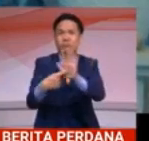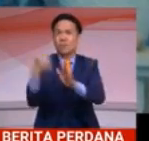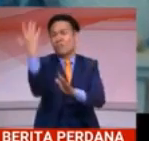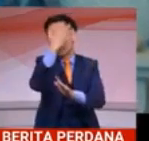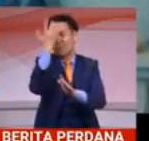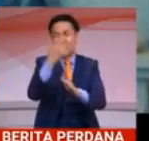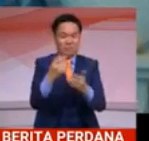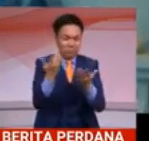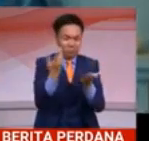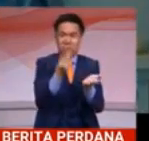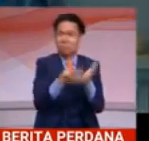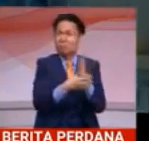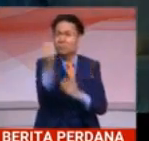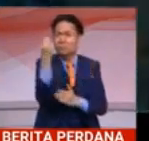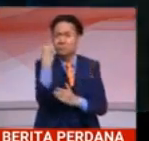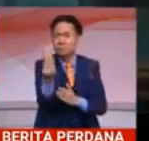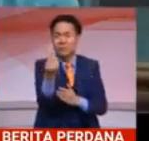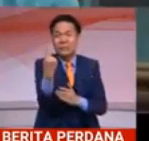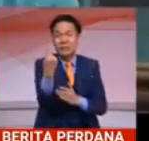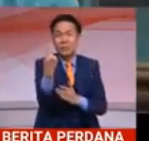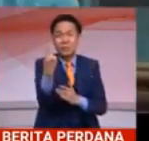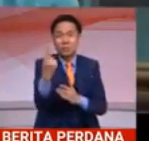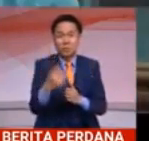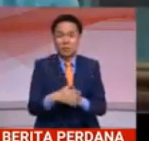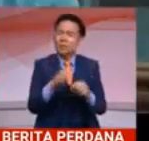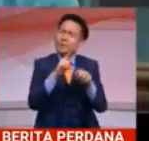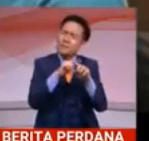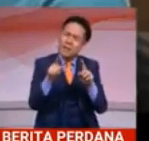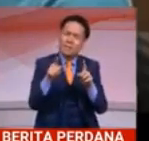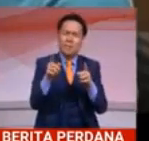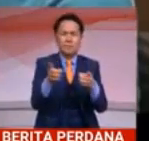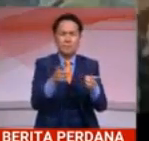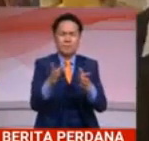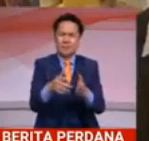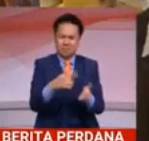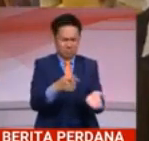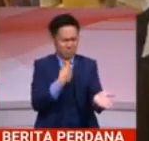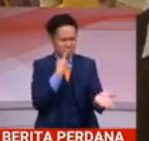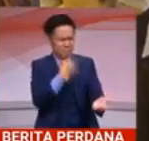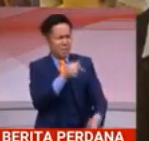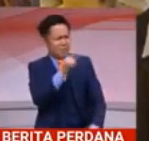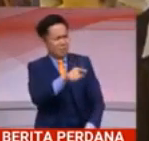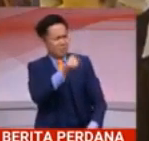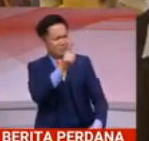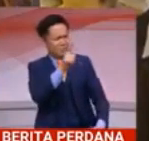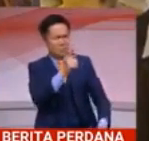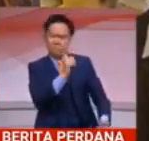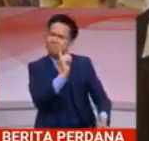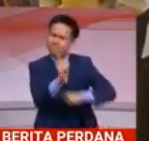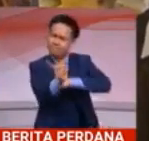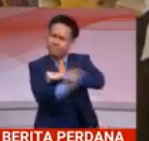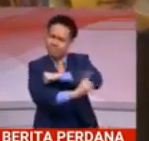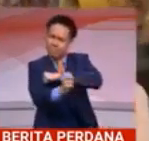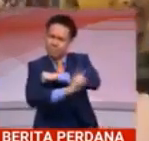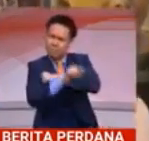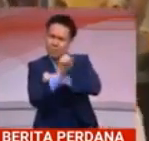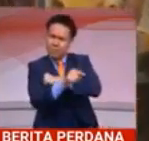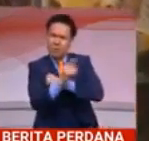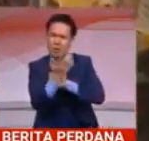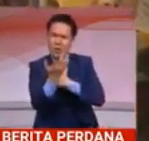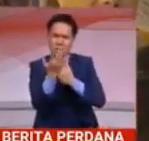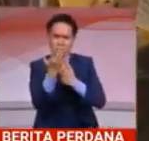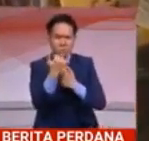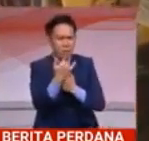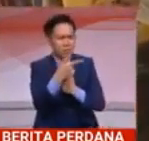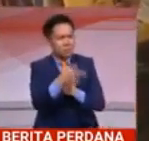penerbitnya Datuk Nosma Syayu Putih tetap akan menyaman syarikat e-dagang. Kes baru ni, status dia. Okay, kita dah buka fail. Okay,